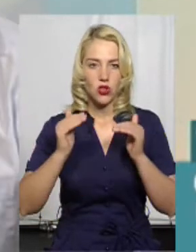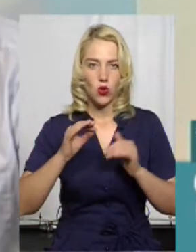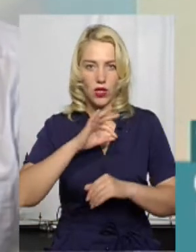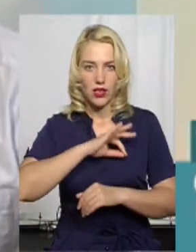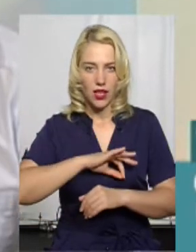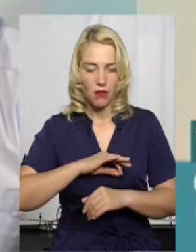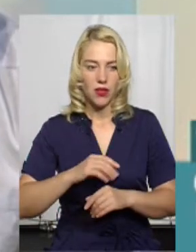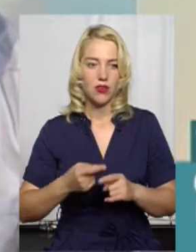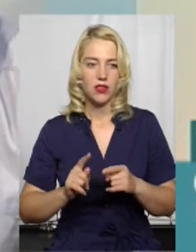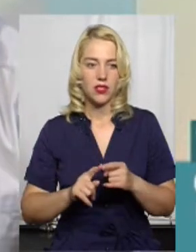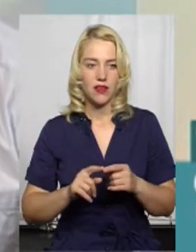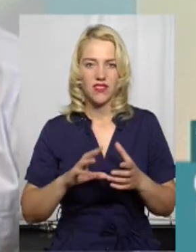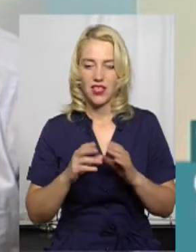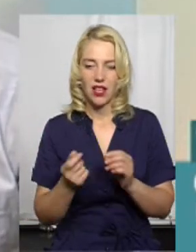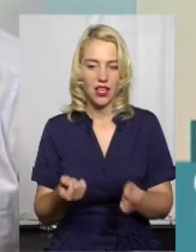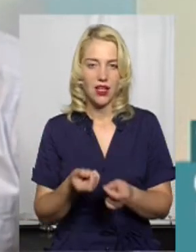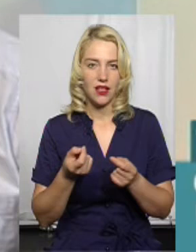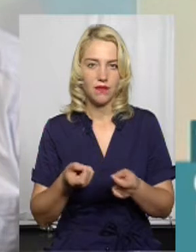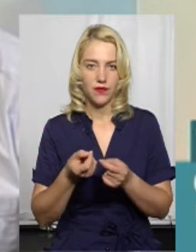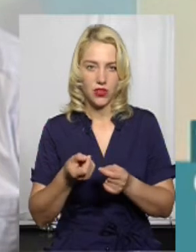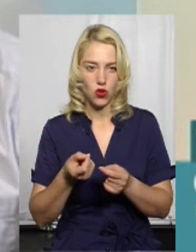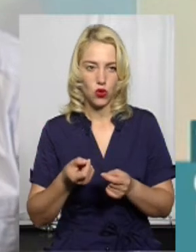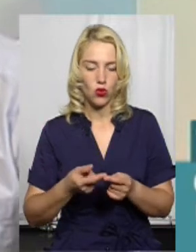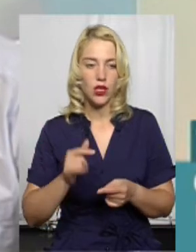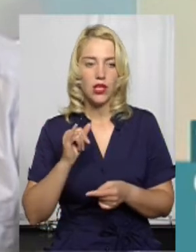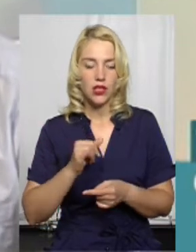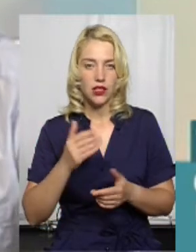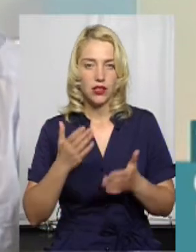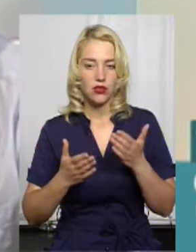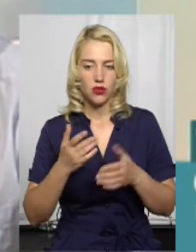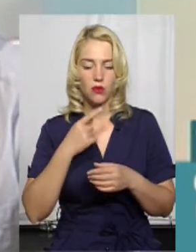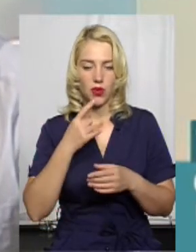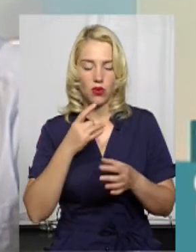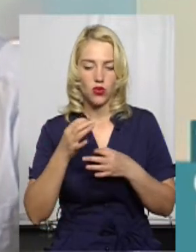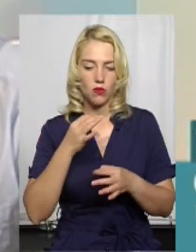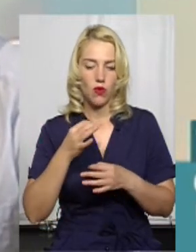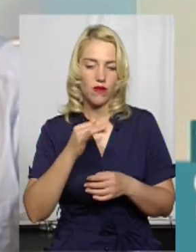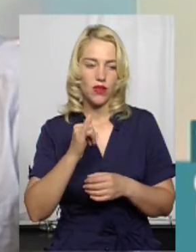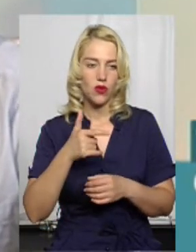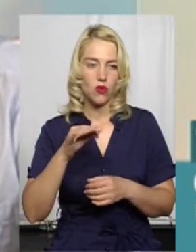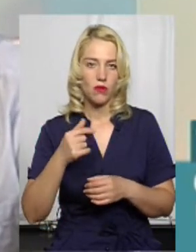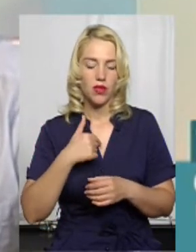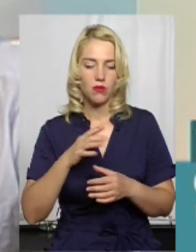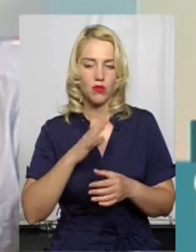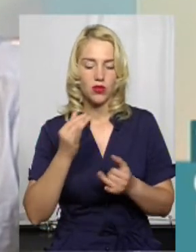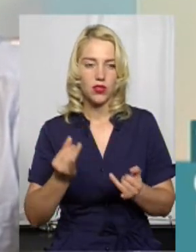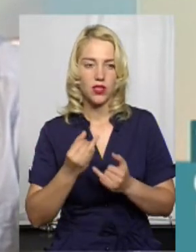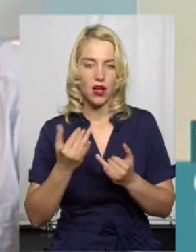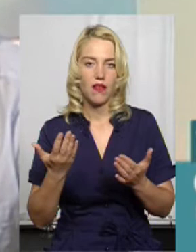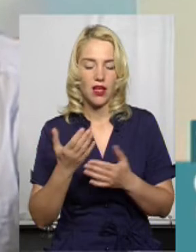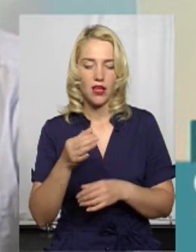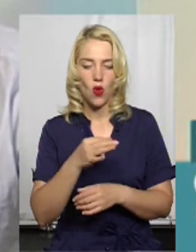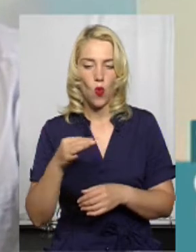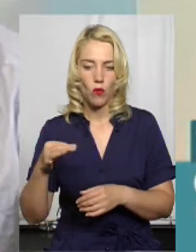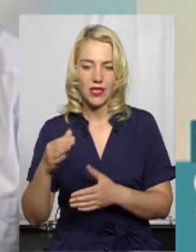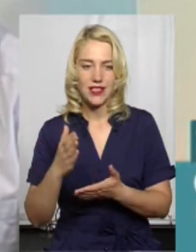то взагалі це нічого. Знову ж таки, як в розмові з паном Ігорем, мені було цікаво, а які області